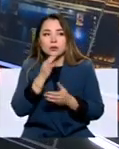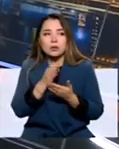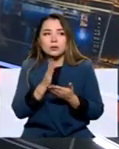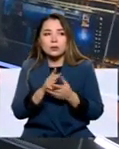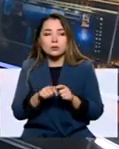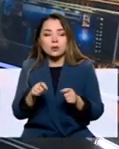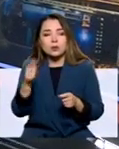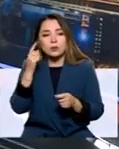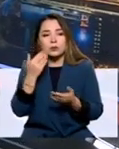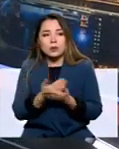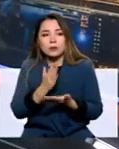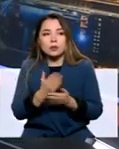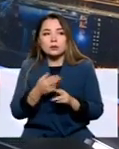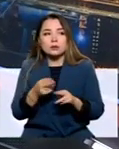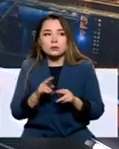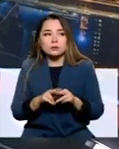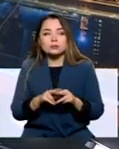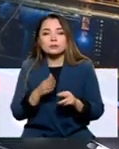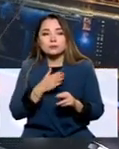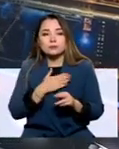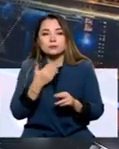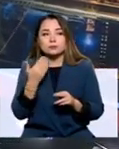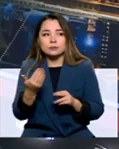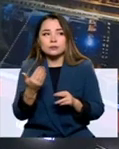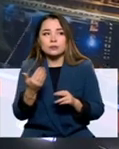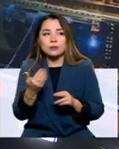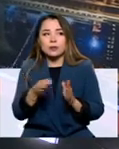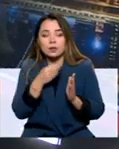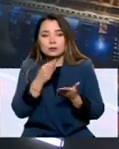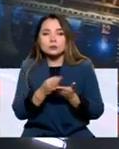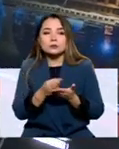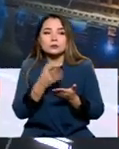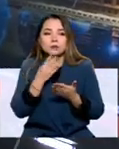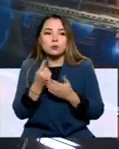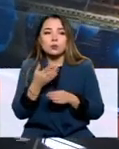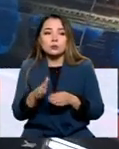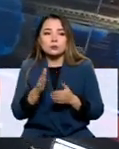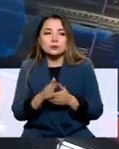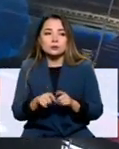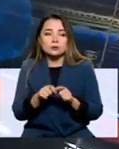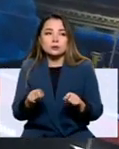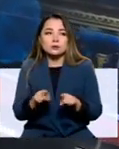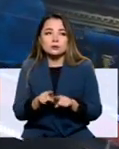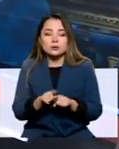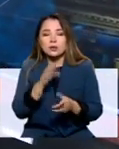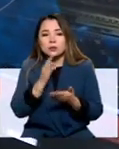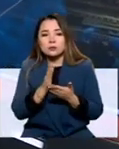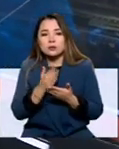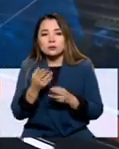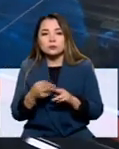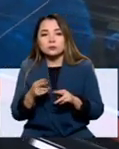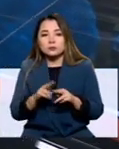деген ойдомун. Себеби бизде дүйнөнүн дүйнөлүк картанын бир бөлүгүн азыр түрк дүйнөсү ээлеп атат.